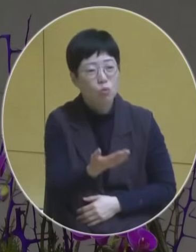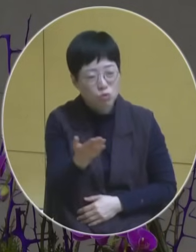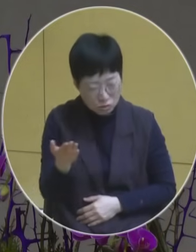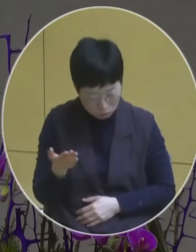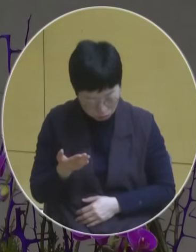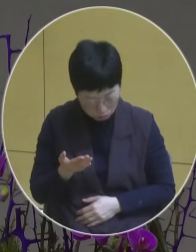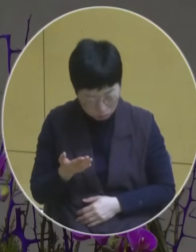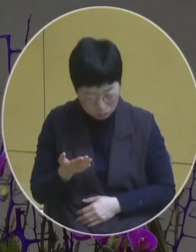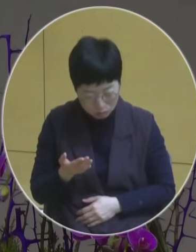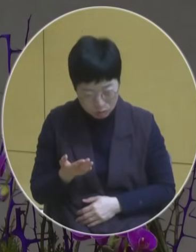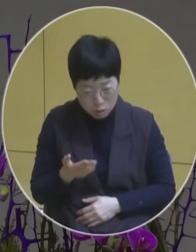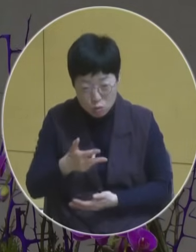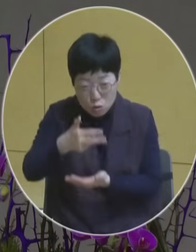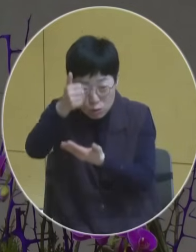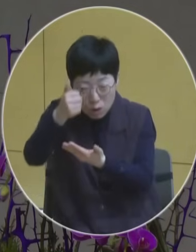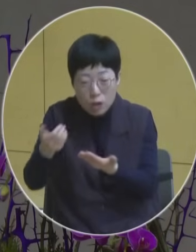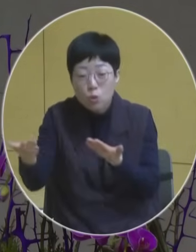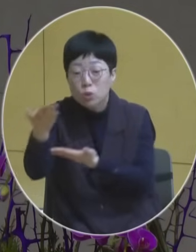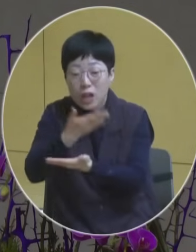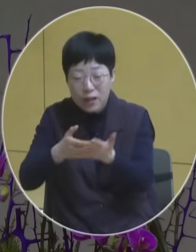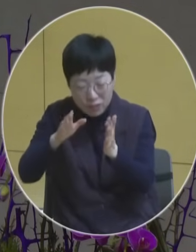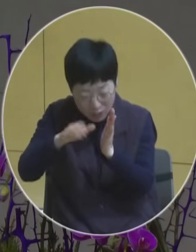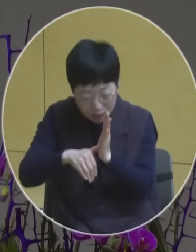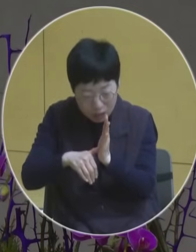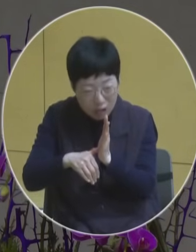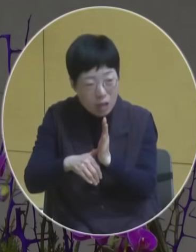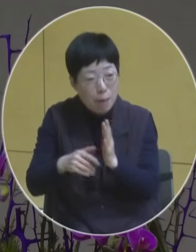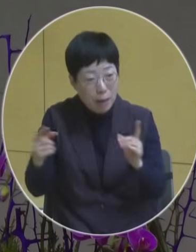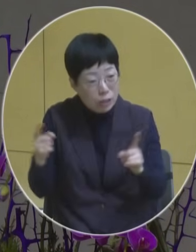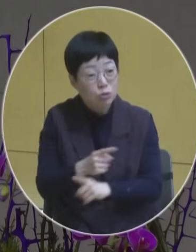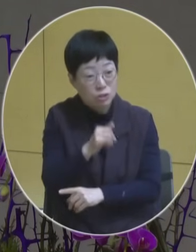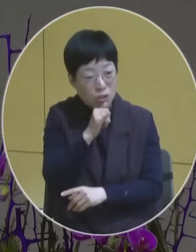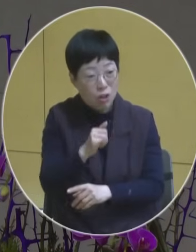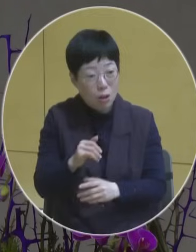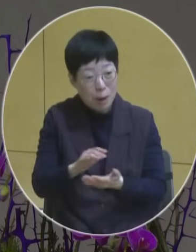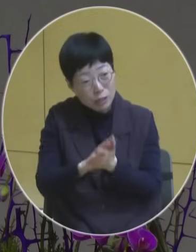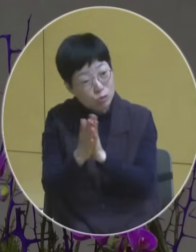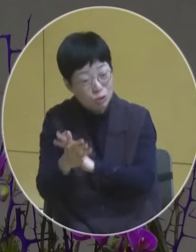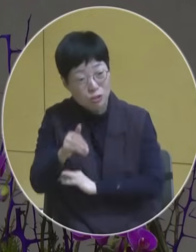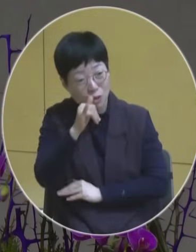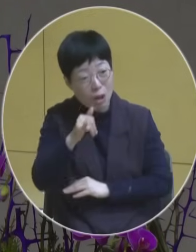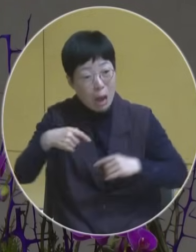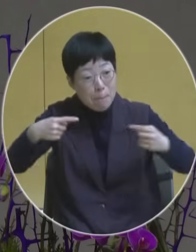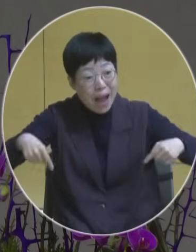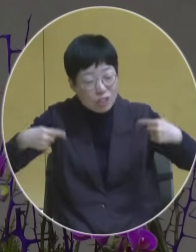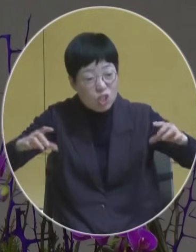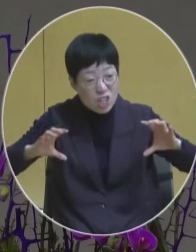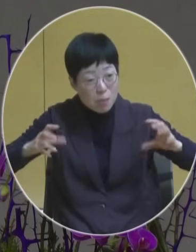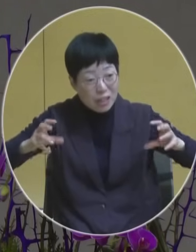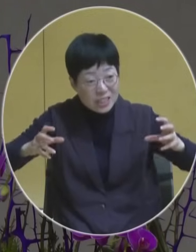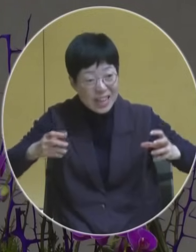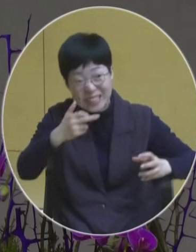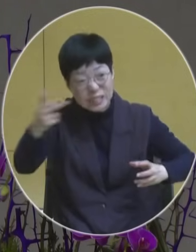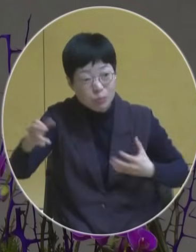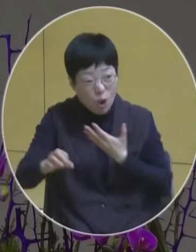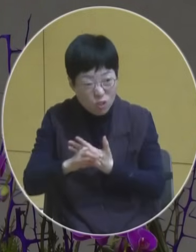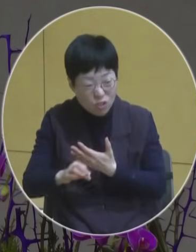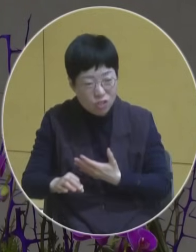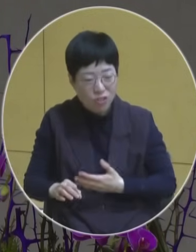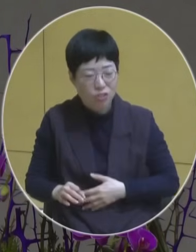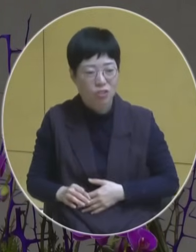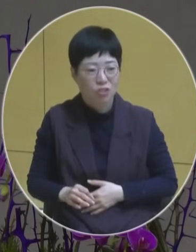여러분, 주님과 교제할 때 달라지게 되죠. 여러분 바퀴가 크면요, 길을 갈